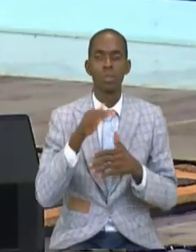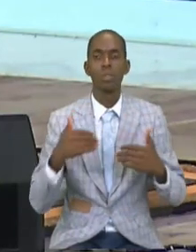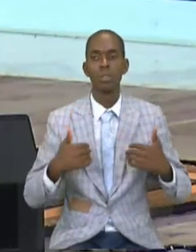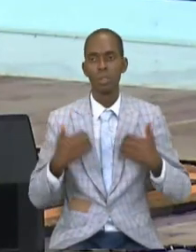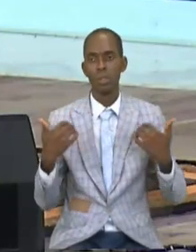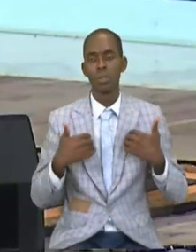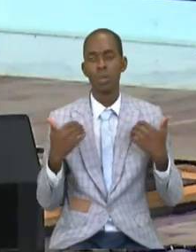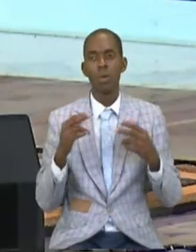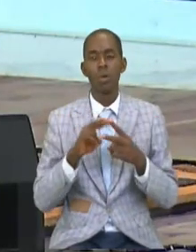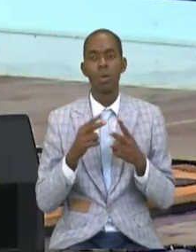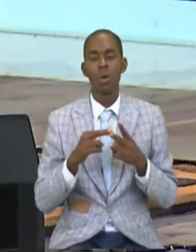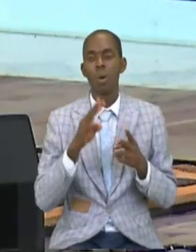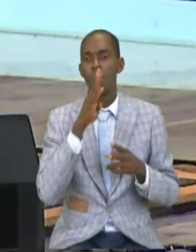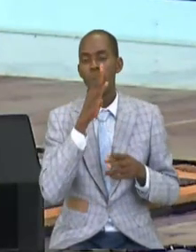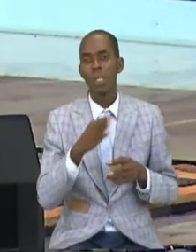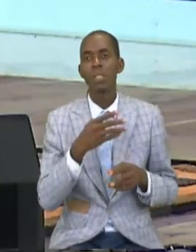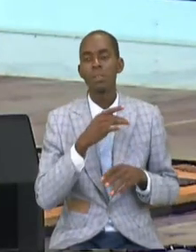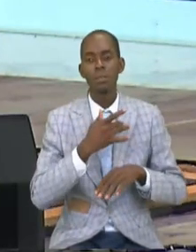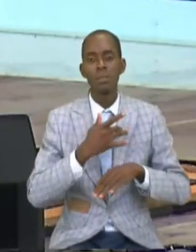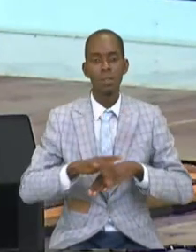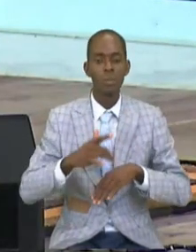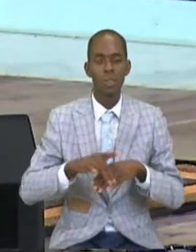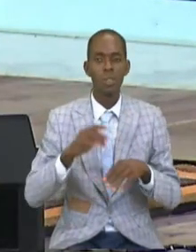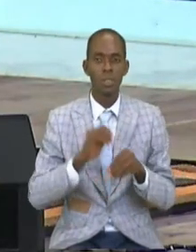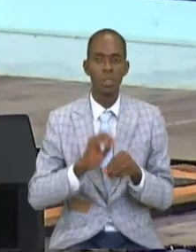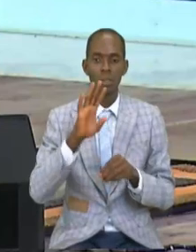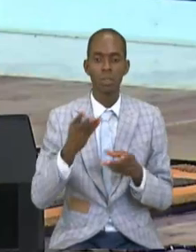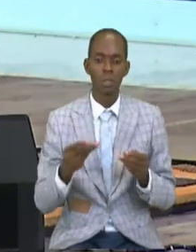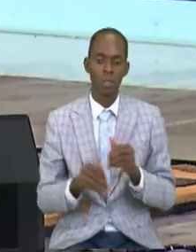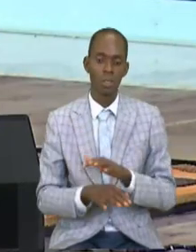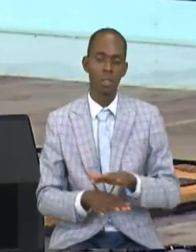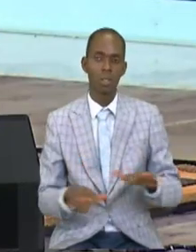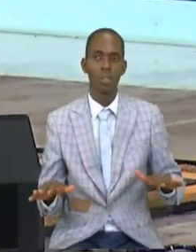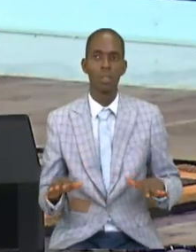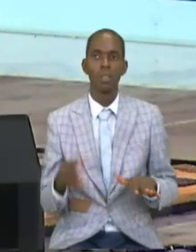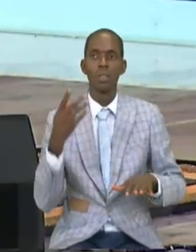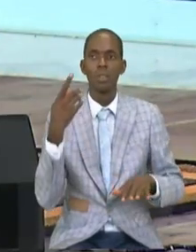pays ni femme qui avorte, ni femme stérile.